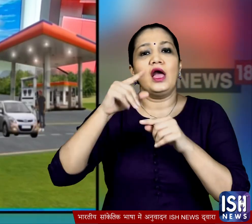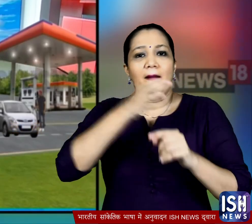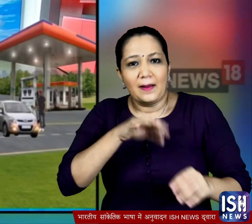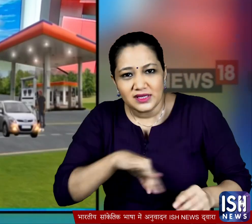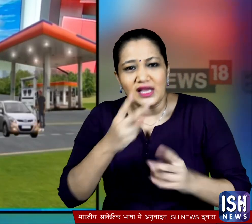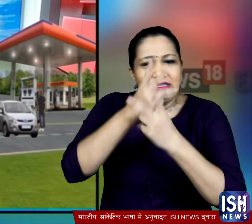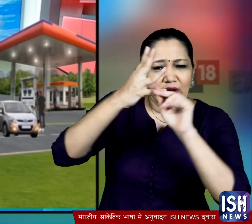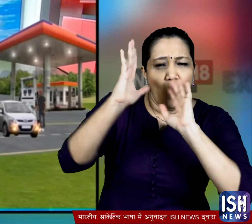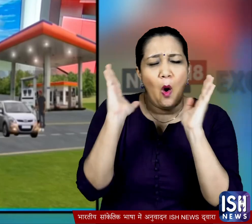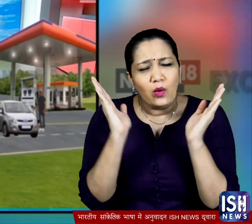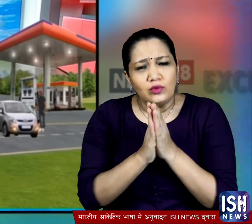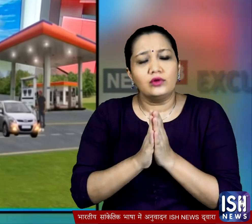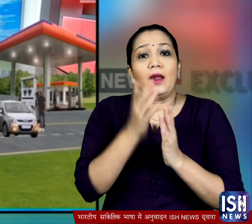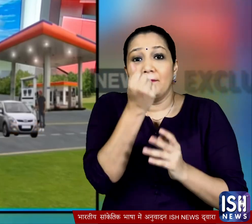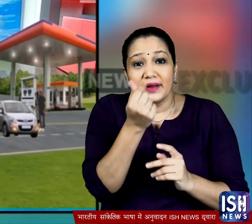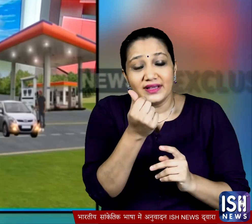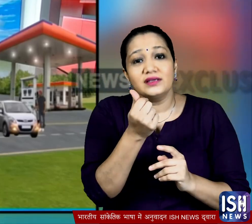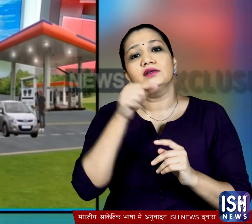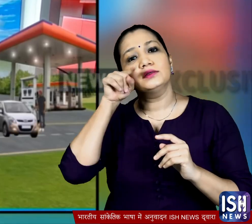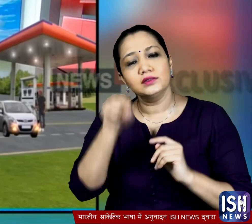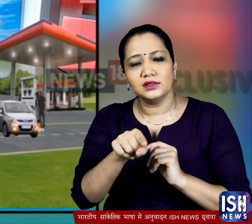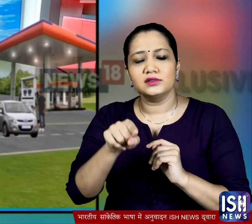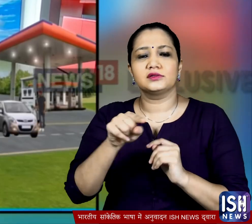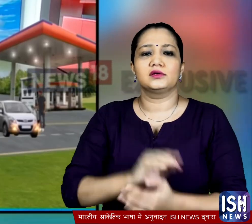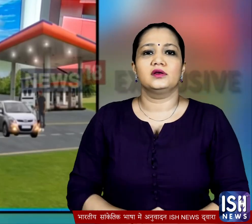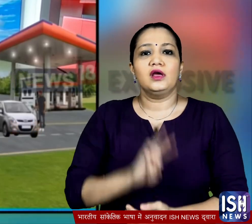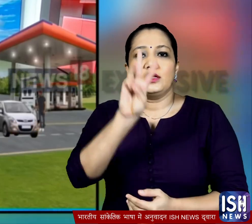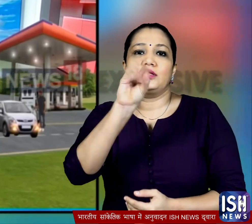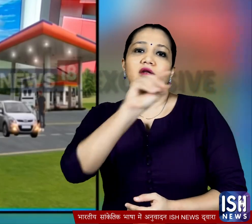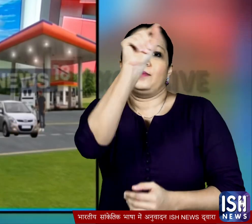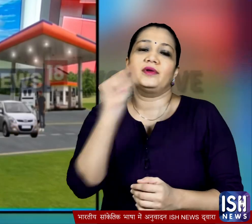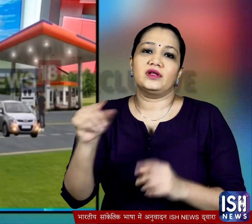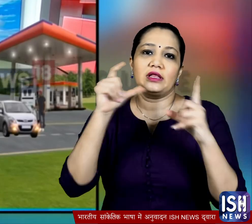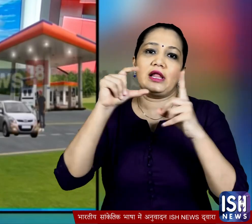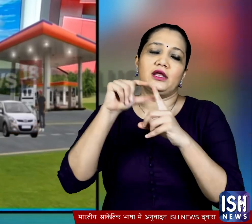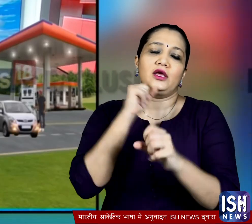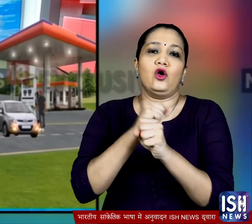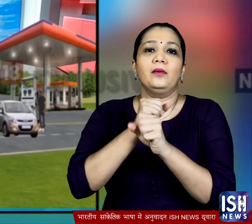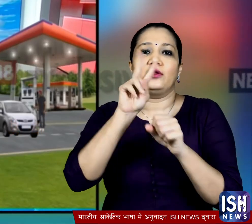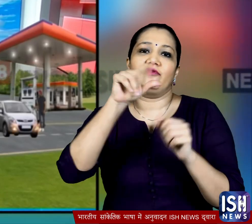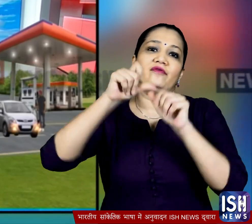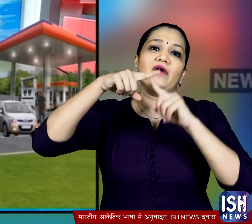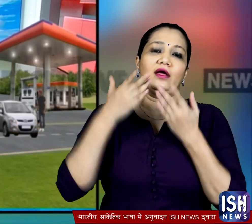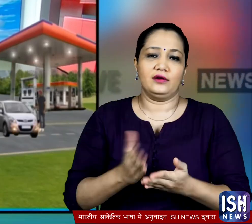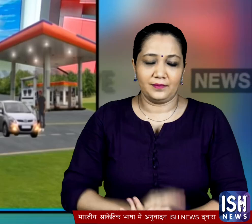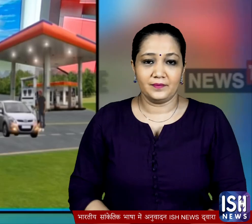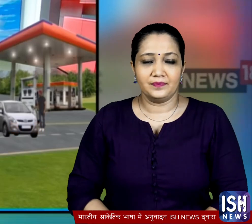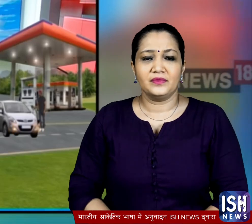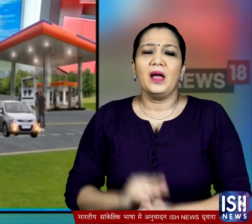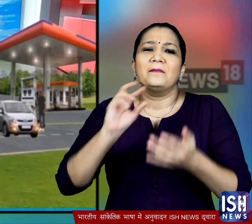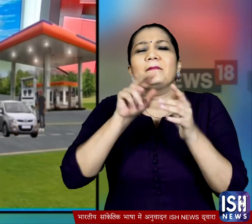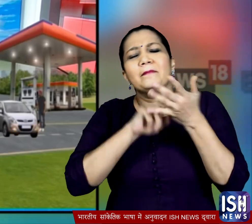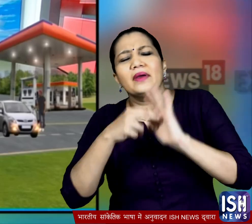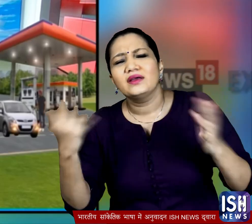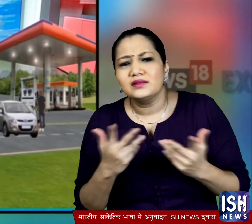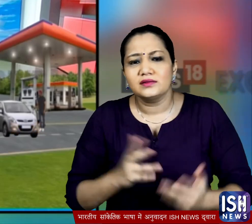कमीशन, सब कुछ जोड़ने के बाद जो कीमत आती है उसका 30% दिल्ली सरकार वैट के रूप में लेती है। मोटे तौर पर इसका मतलब